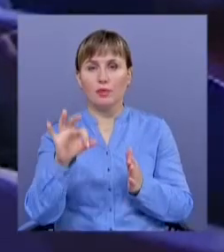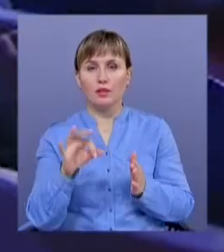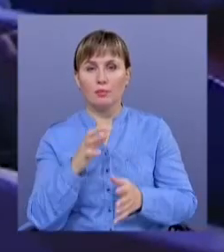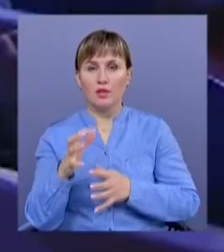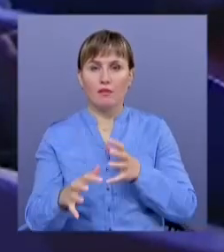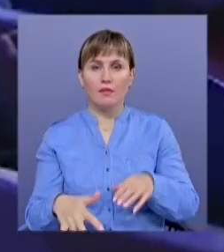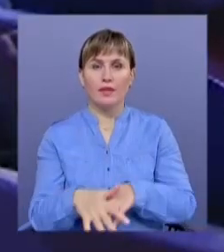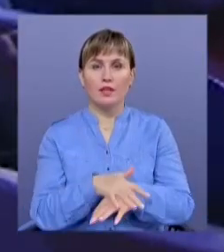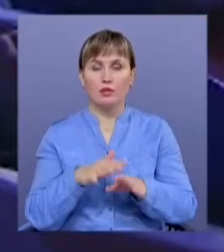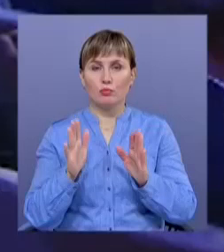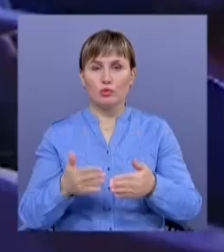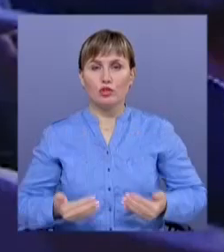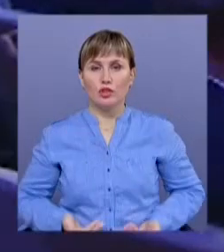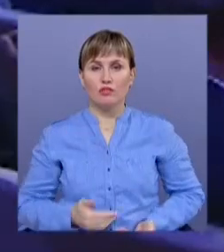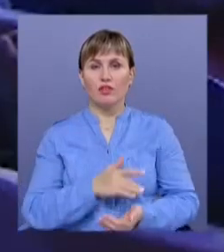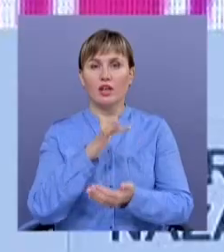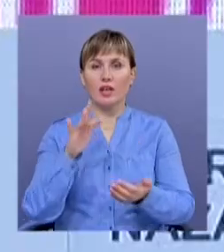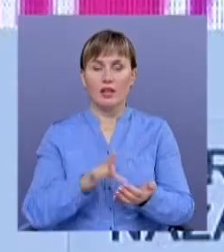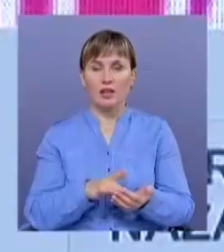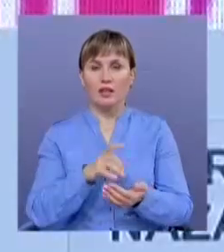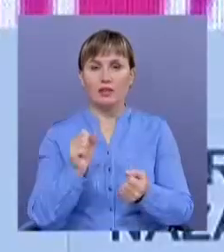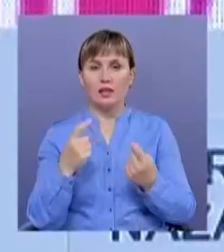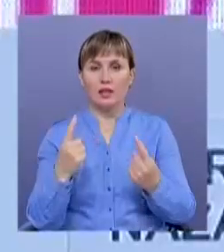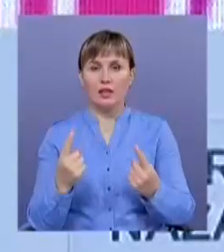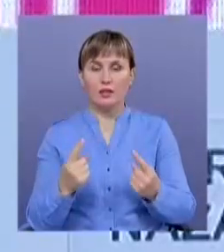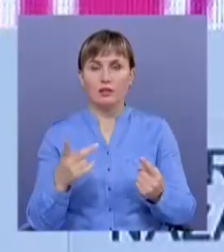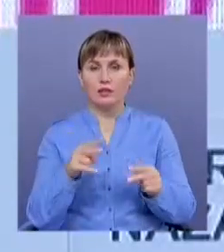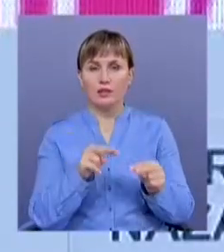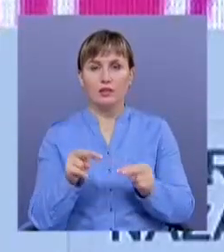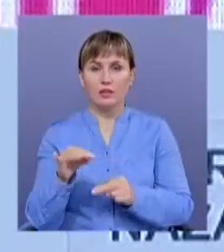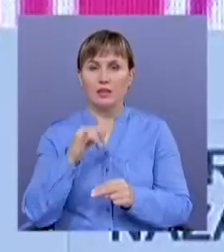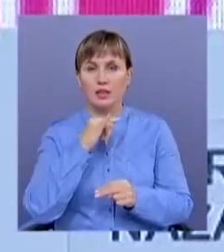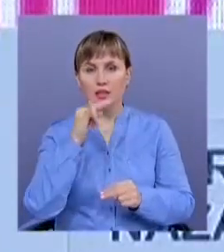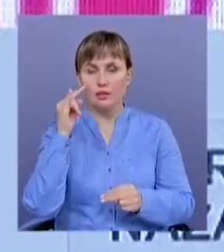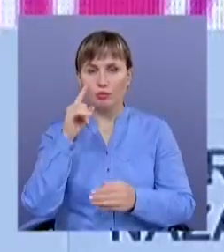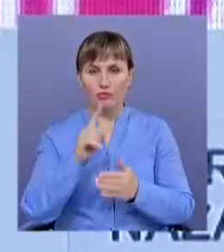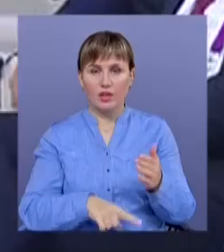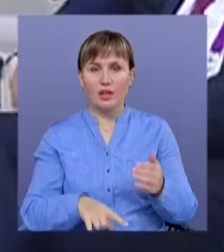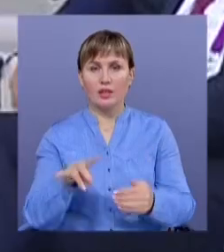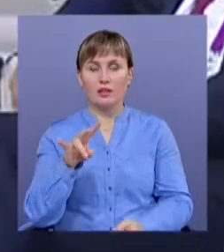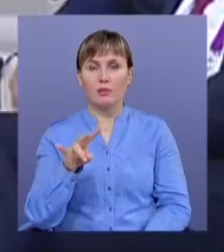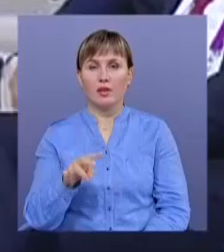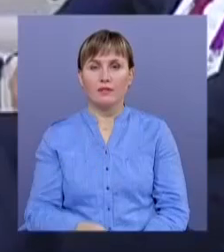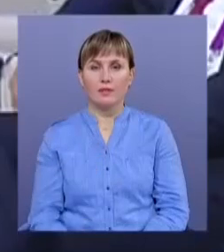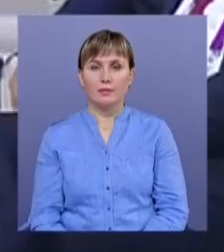мирового населения, будут жить в городах. За глобальными трендами необходимо следить и казахстанцам, уверен Назарбаев.